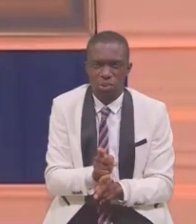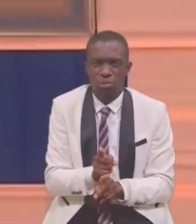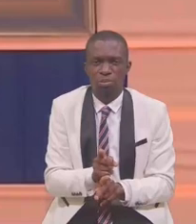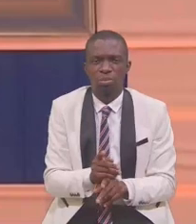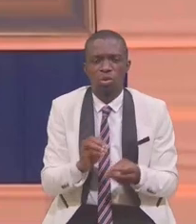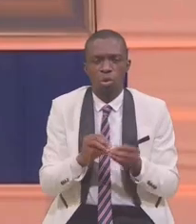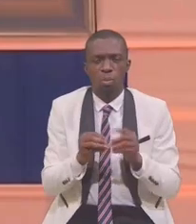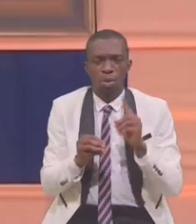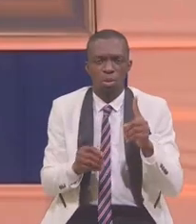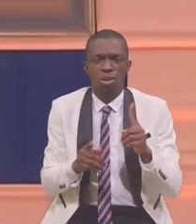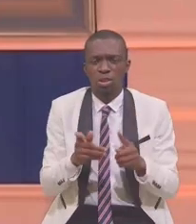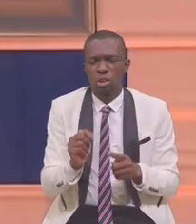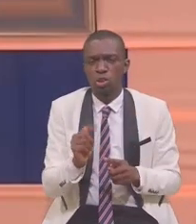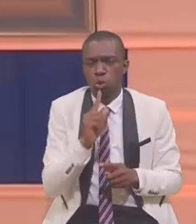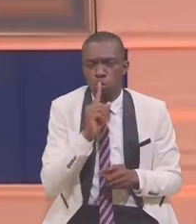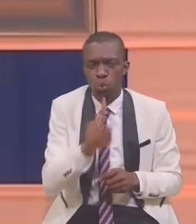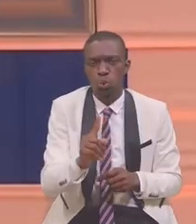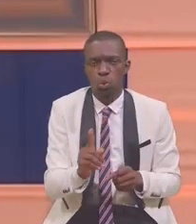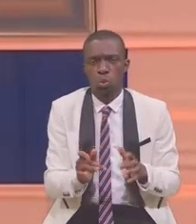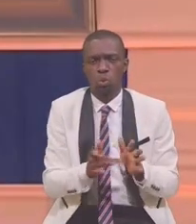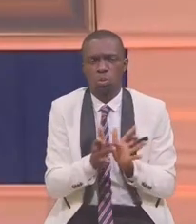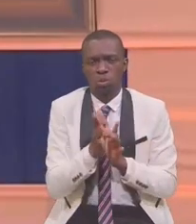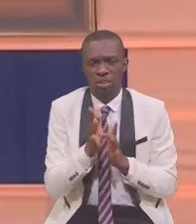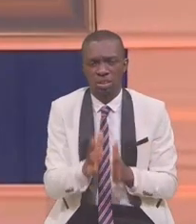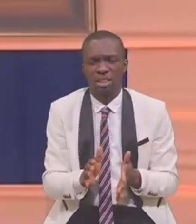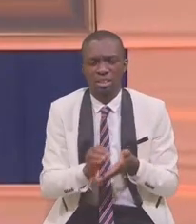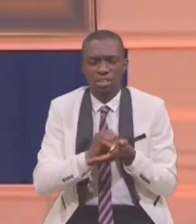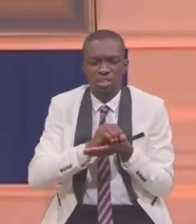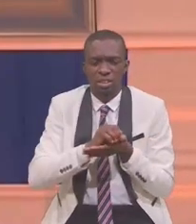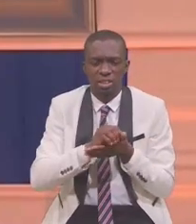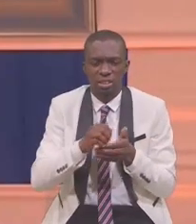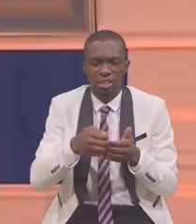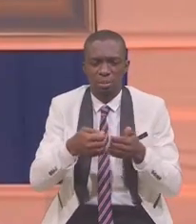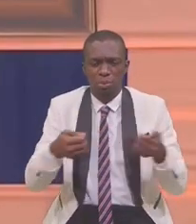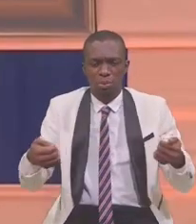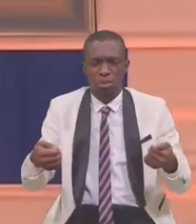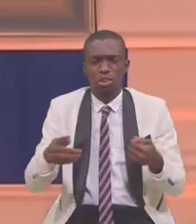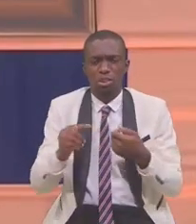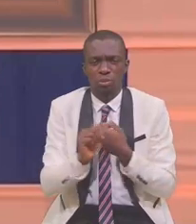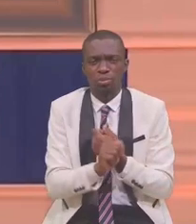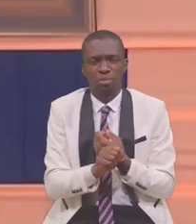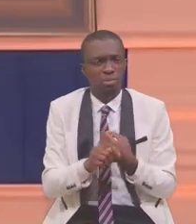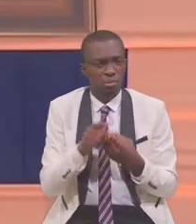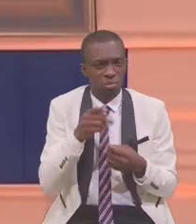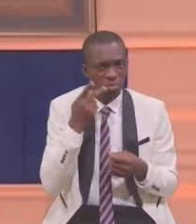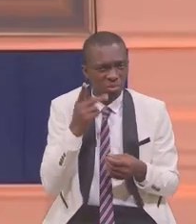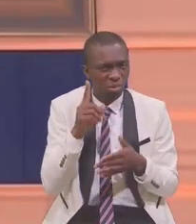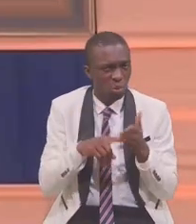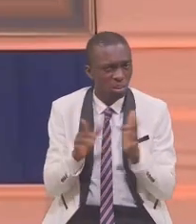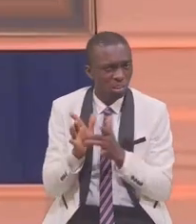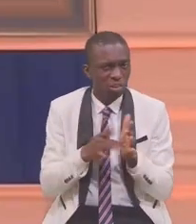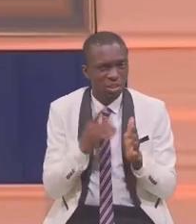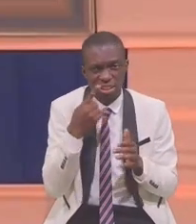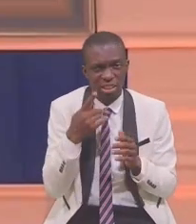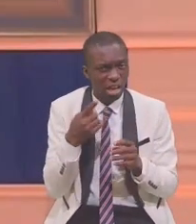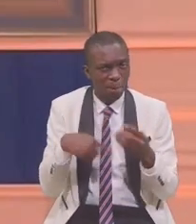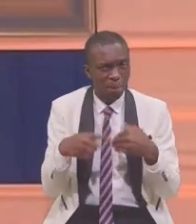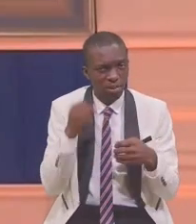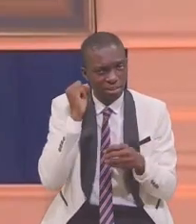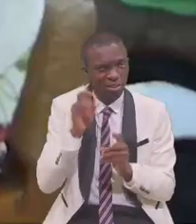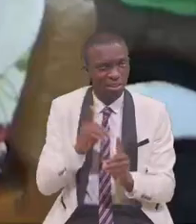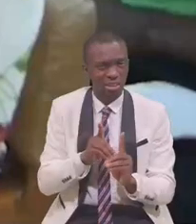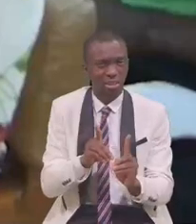vrai croyant. Voyez ce qu'il a dit au sujet de ses disciples dans le verset 14. Je prie que le Seigneur